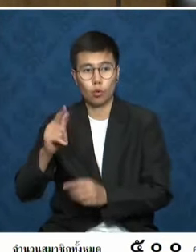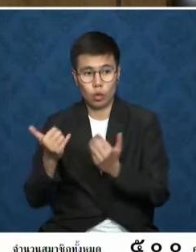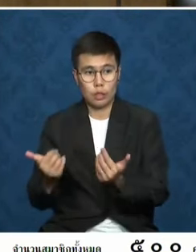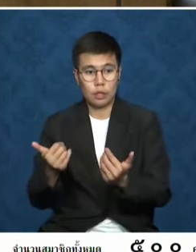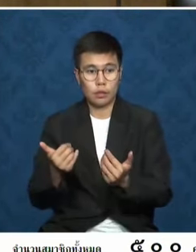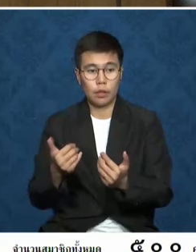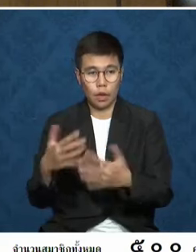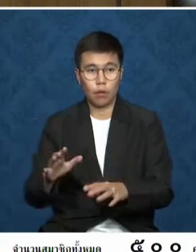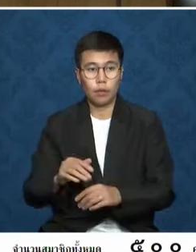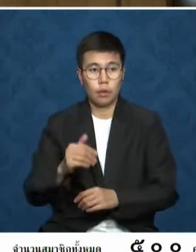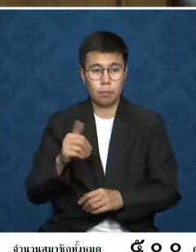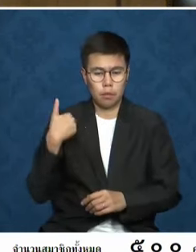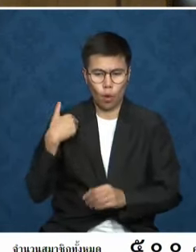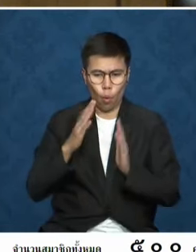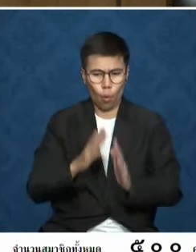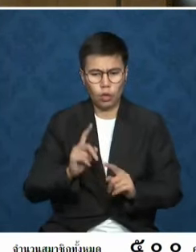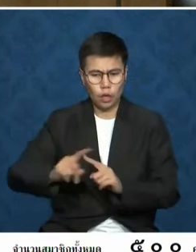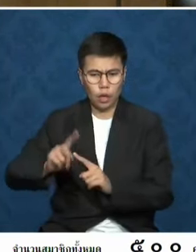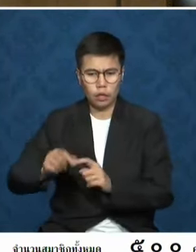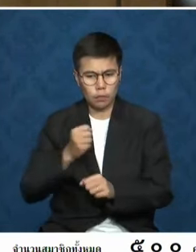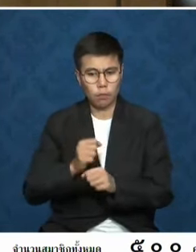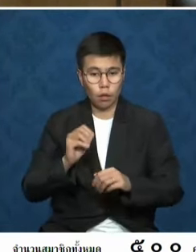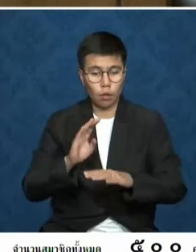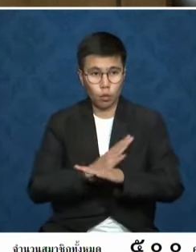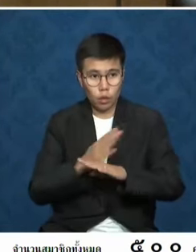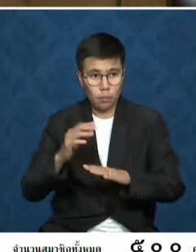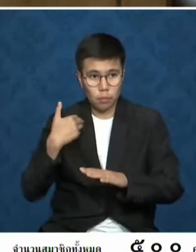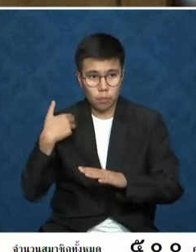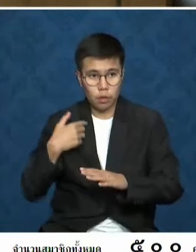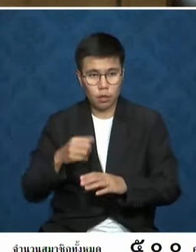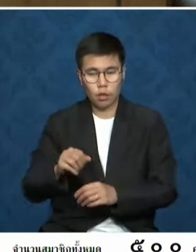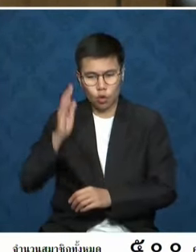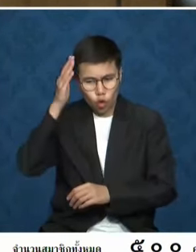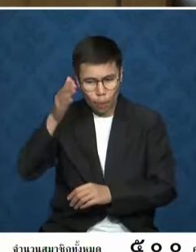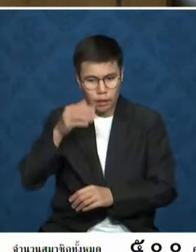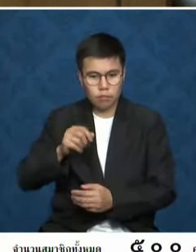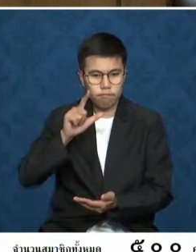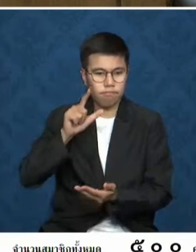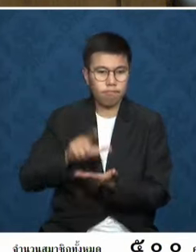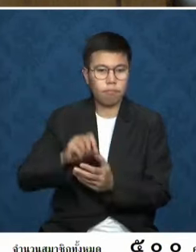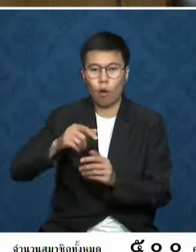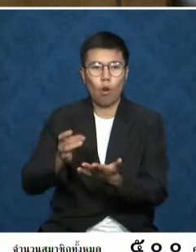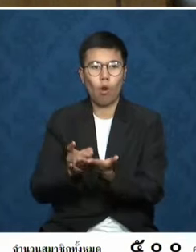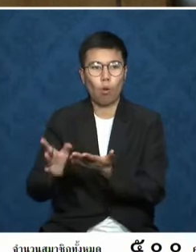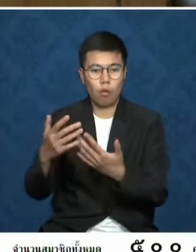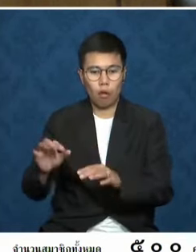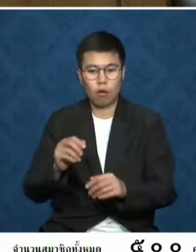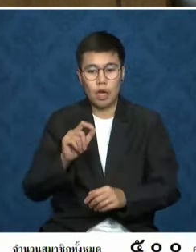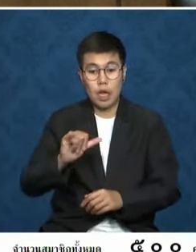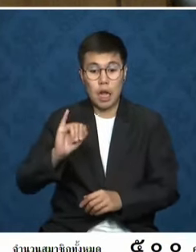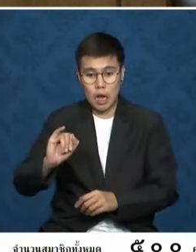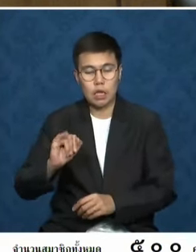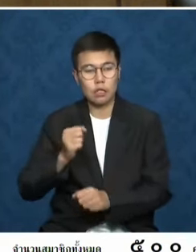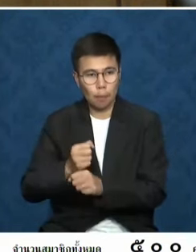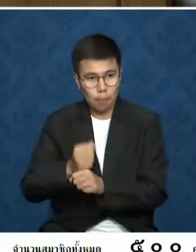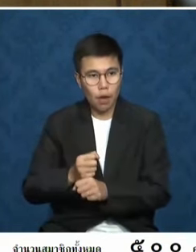ว่าหลายคน ในธรกิจทั้งๆ ที่จะตองมีการตกงานในอนาคตขางหน้าถ้าเกิดว่ AIได้เข้า